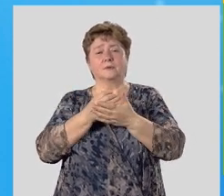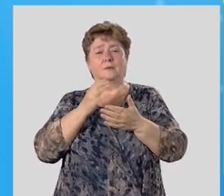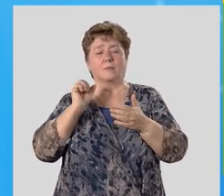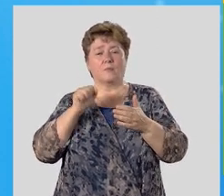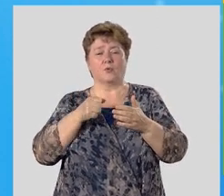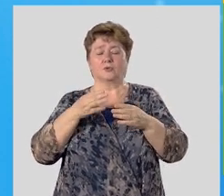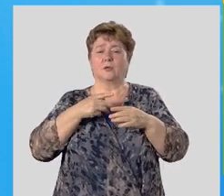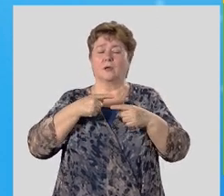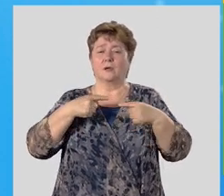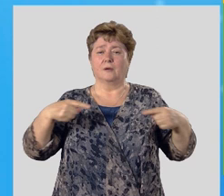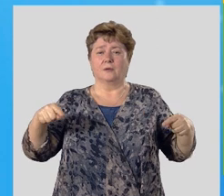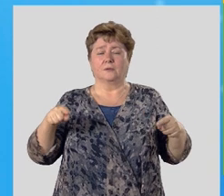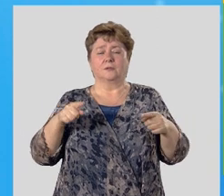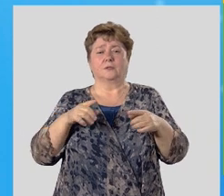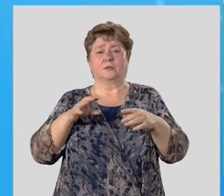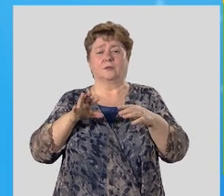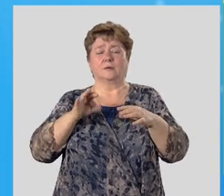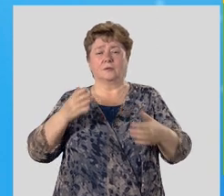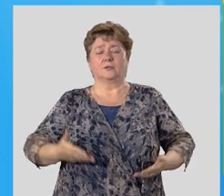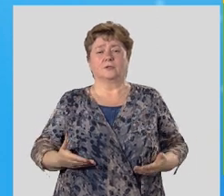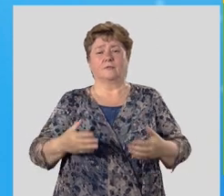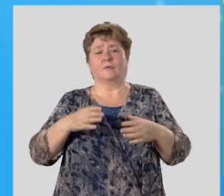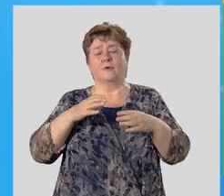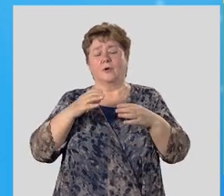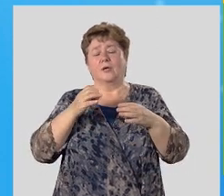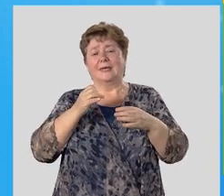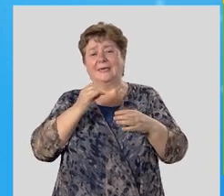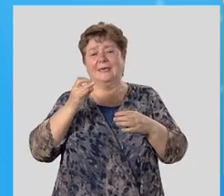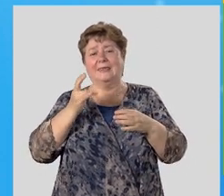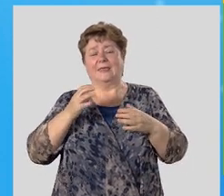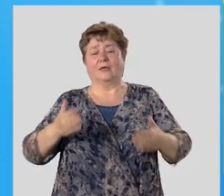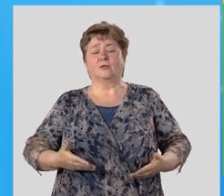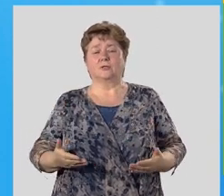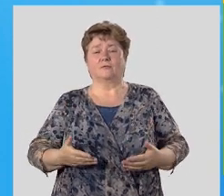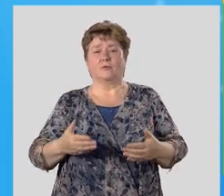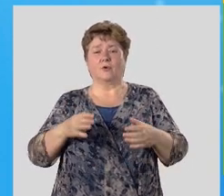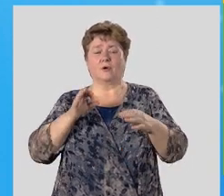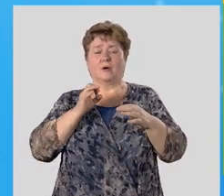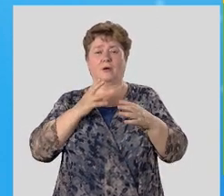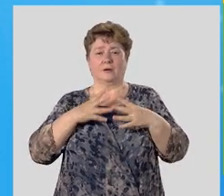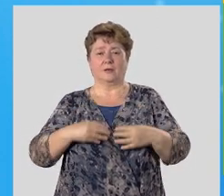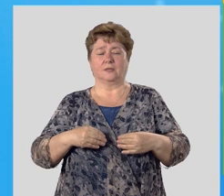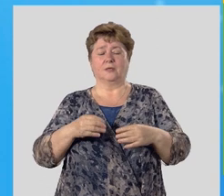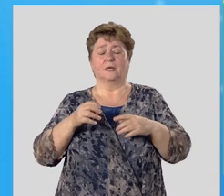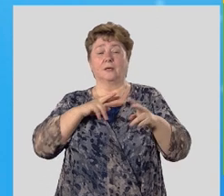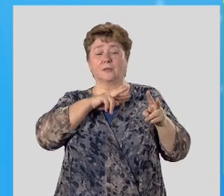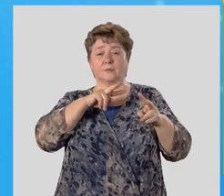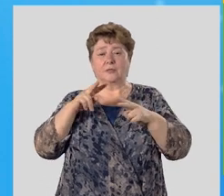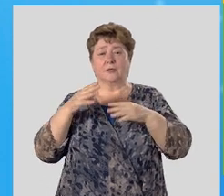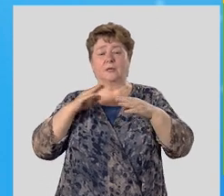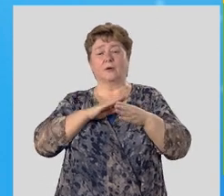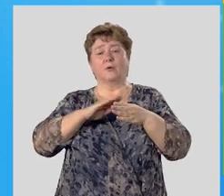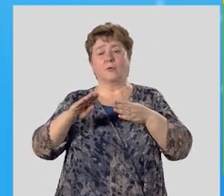можно отличить живой организм от неживой природы, рассмотрели уровни организации